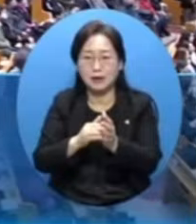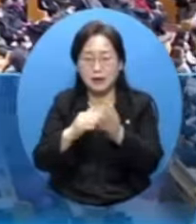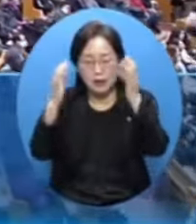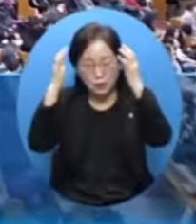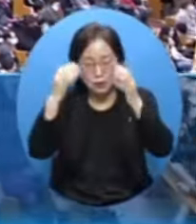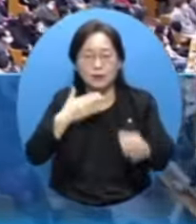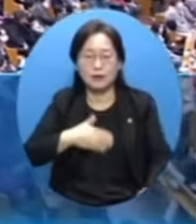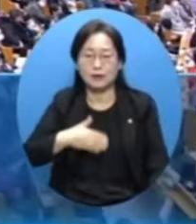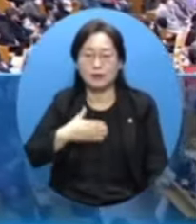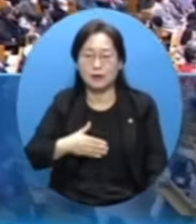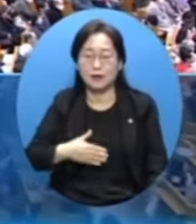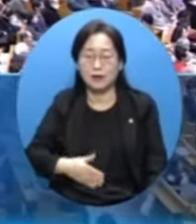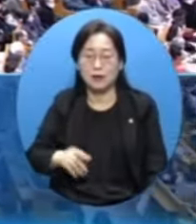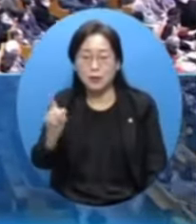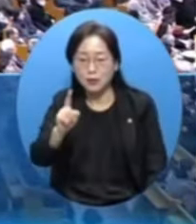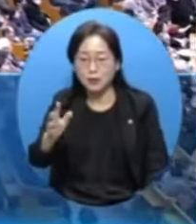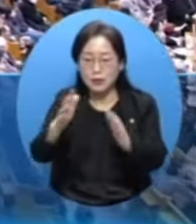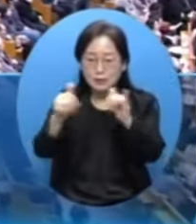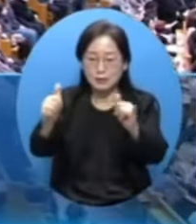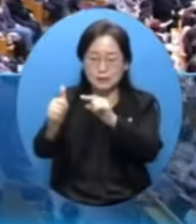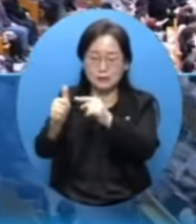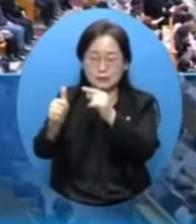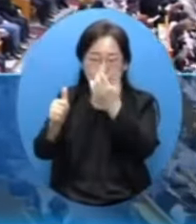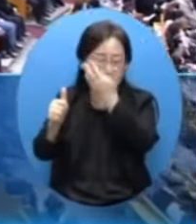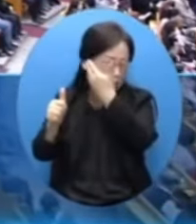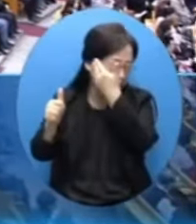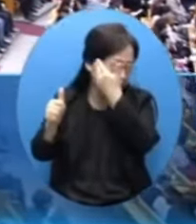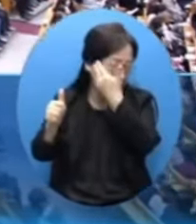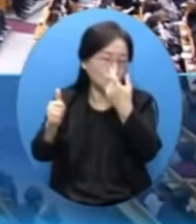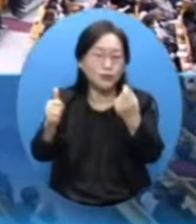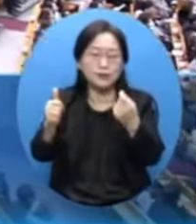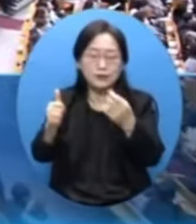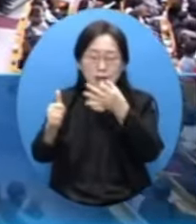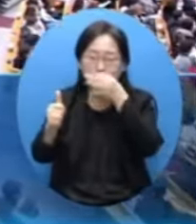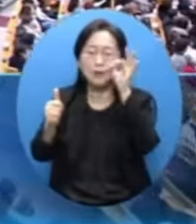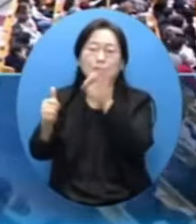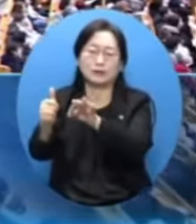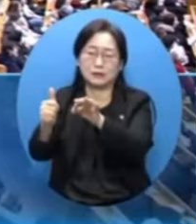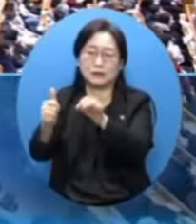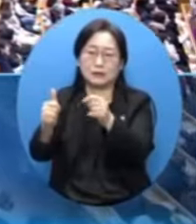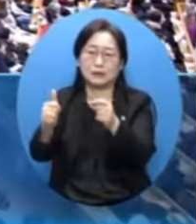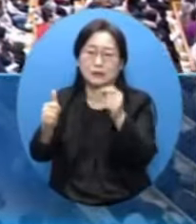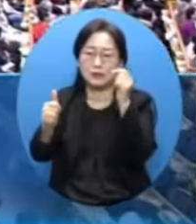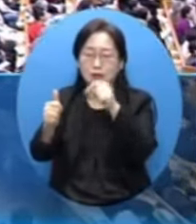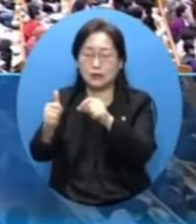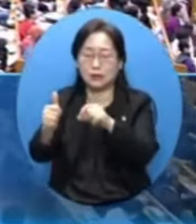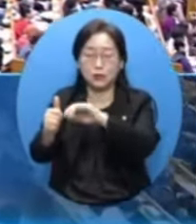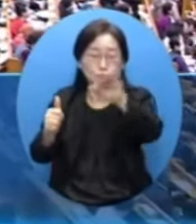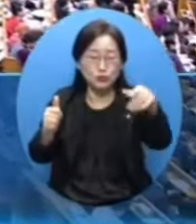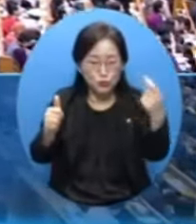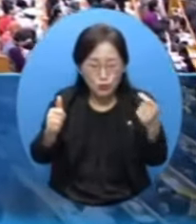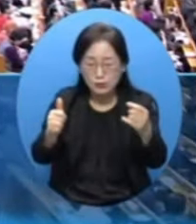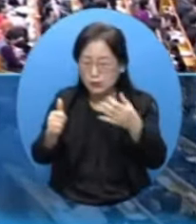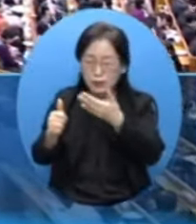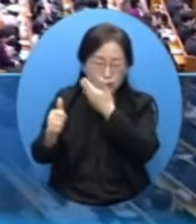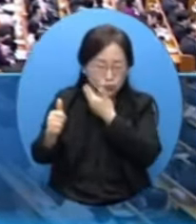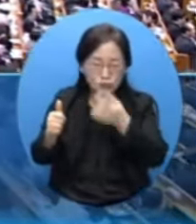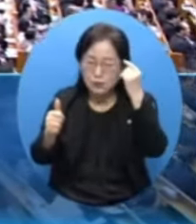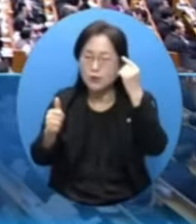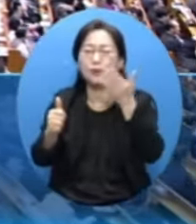자라 마치 사람들이 그에게서 얼굴을 가리는 것 같이 멸시를 당하였고 우리도 그를 귀 여기지